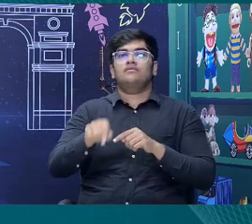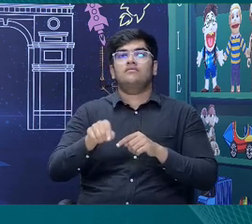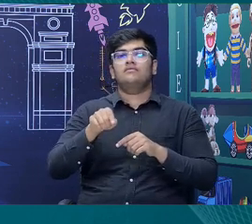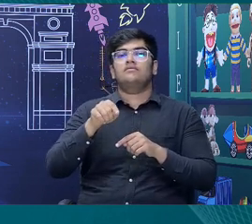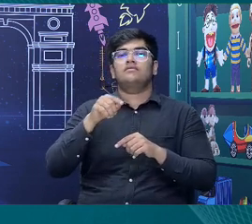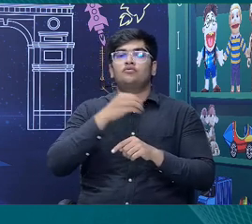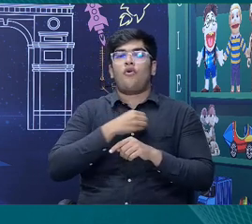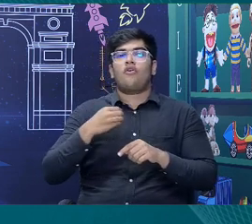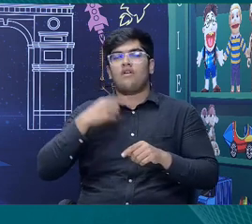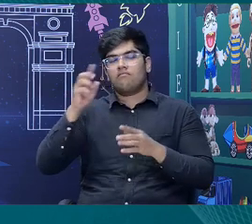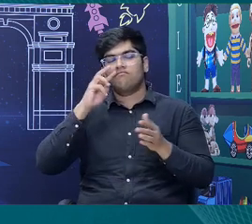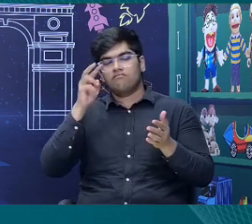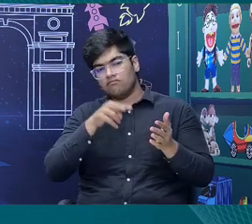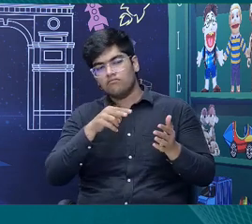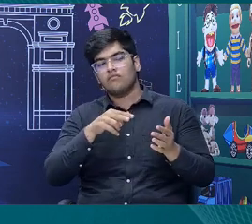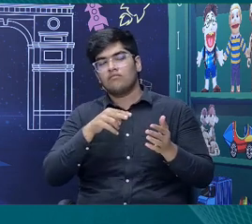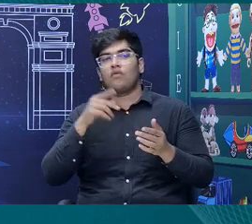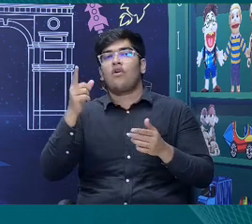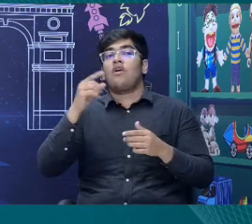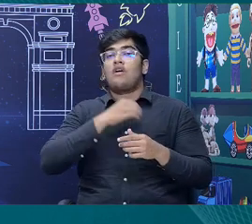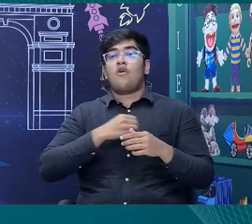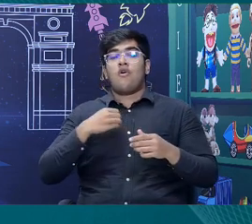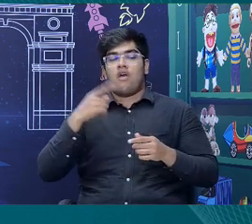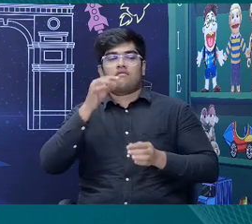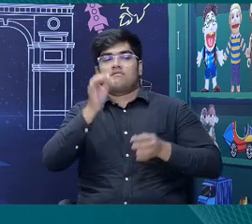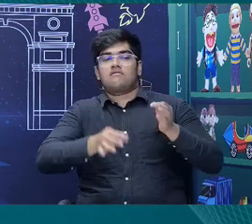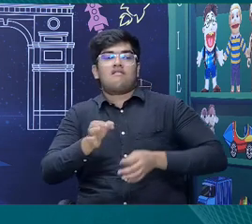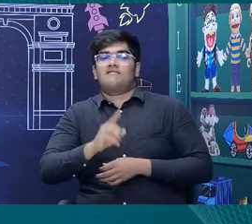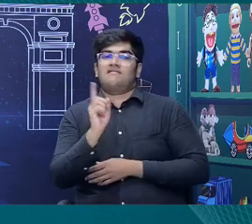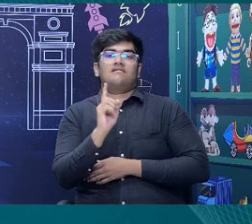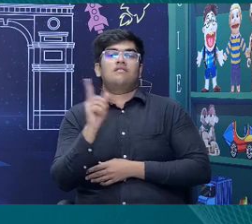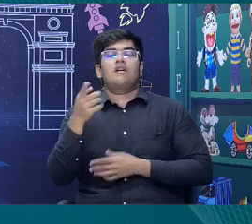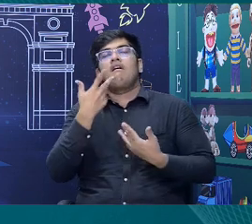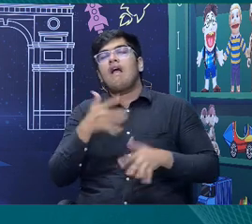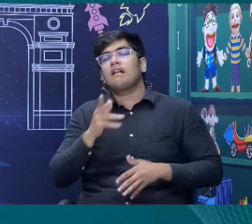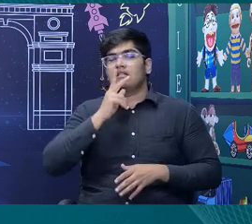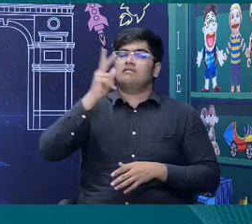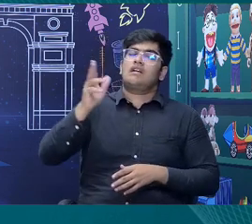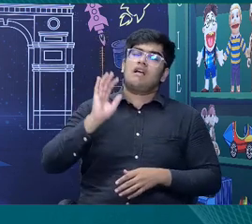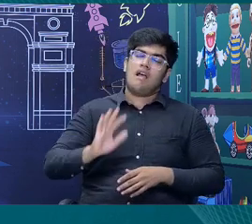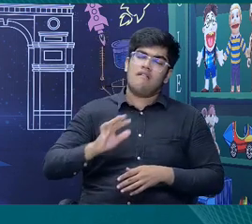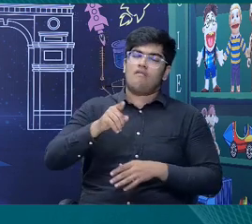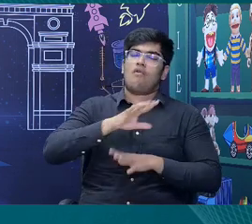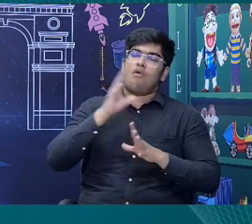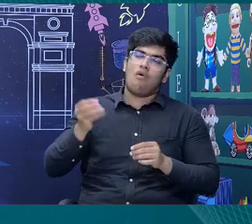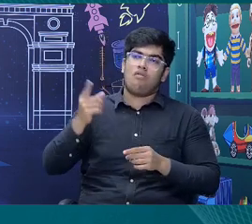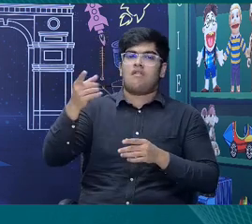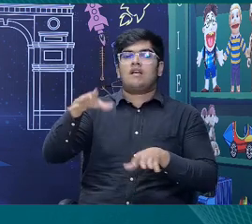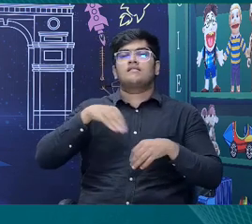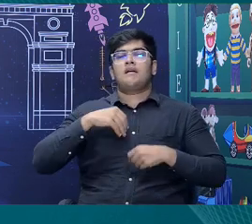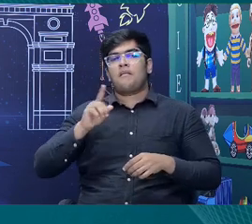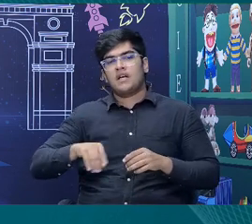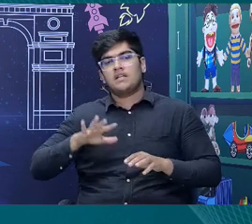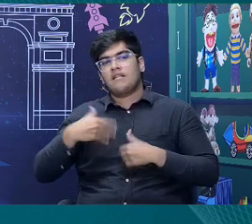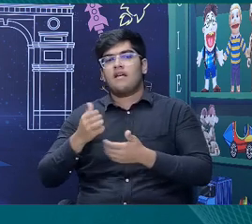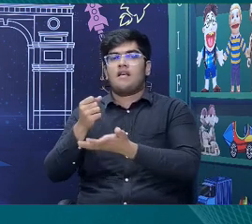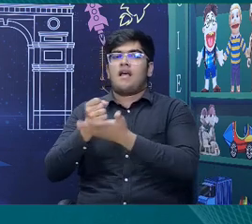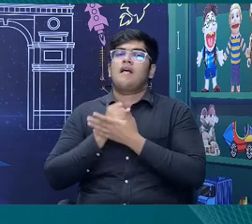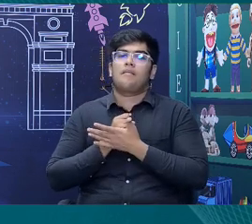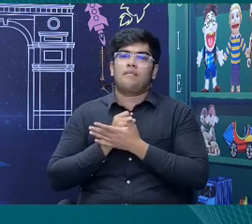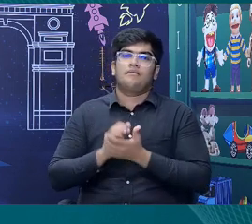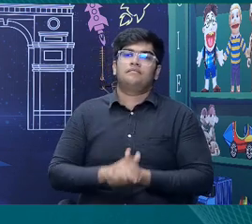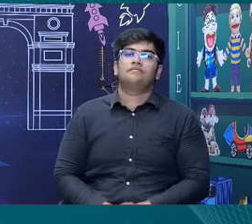जो थेरेपिस्ट है वो यह नहीं बोल सकता कि मैं आपसे बड़ा हूं या मैं आपको जज करूंगा या मैं आपकी प्रॉब्लम्स के